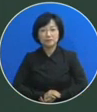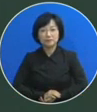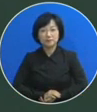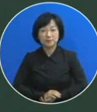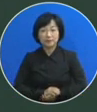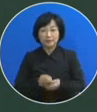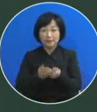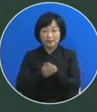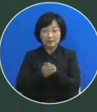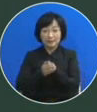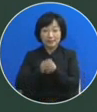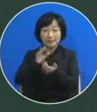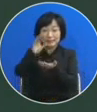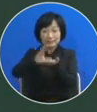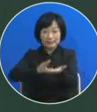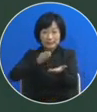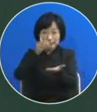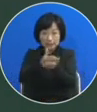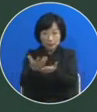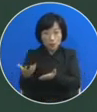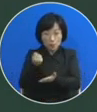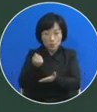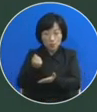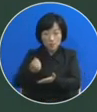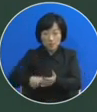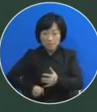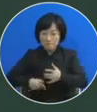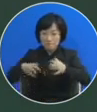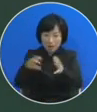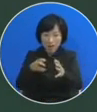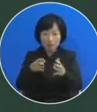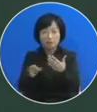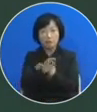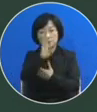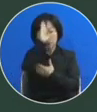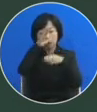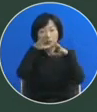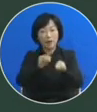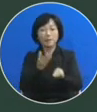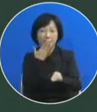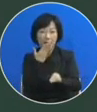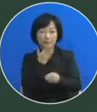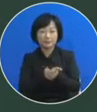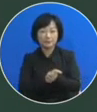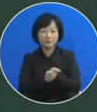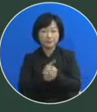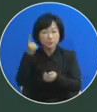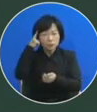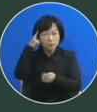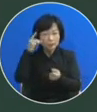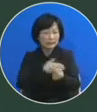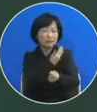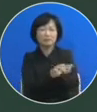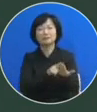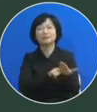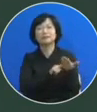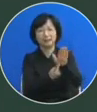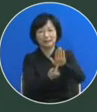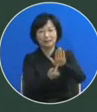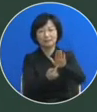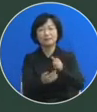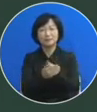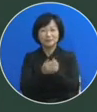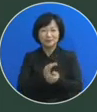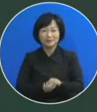일심해 버리면요. 병도 치유됩니다. And so if we have one heart towards Christ, then even our diseases can get well. 능력이 나타나게 돼. Power will be revealed.